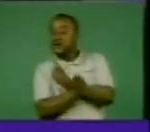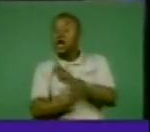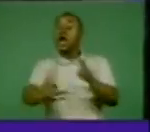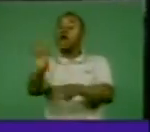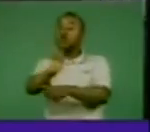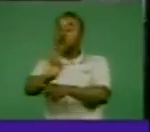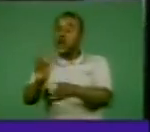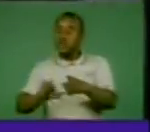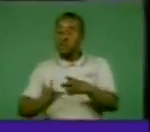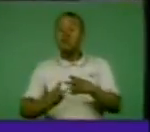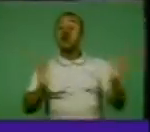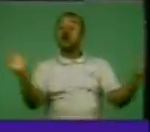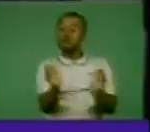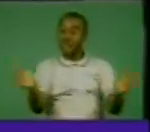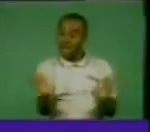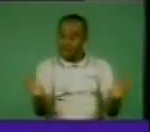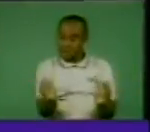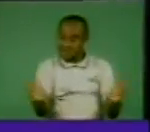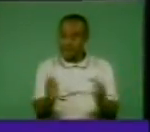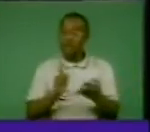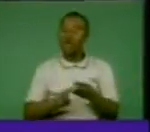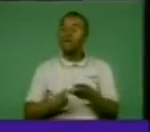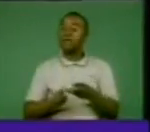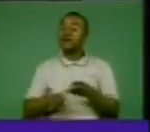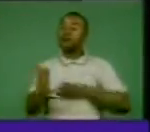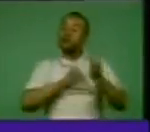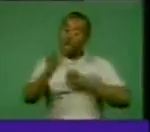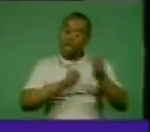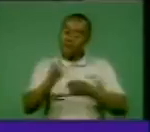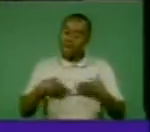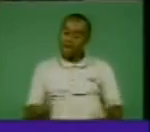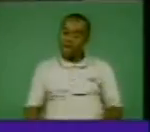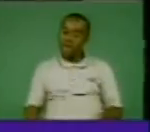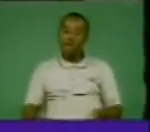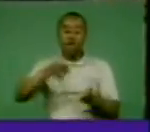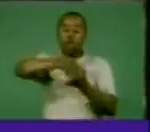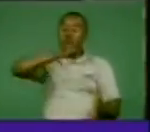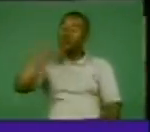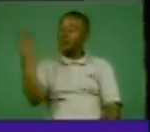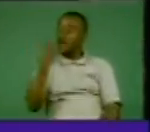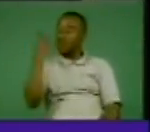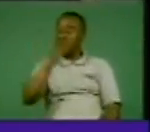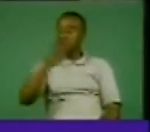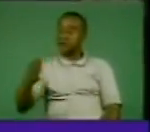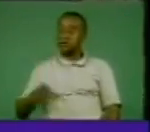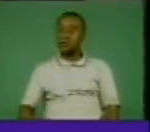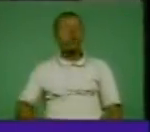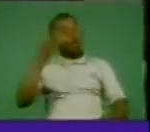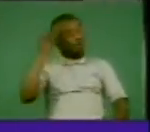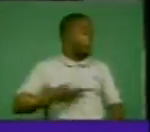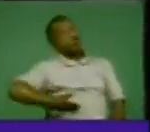tutayalinda, tutayatetea, tutayapigania kwa maslahi ya taifa. Potelea